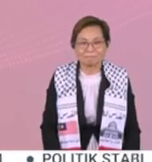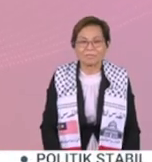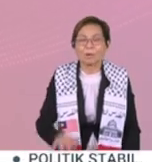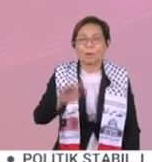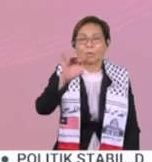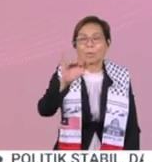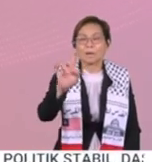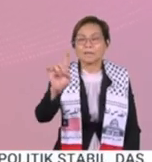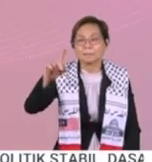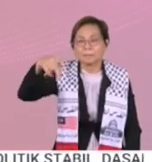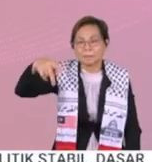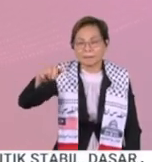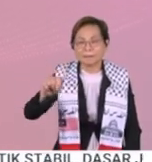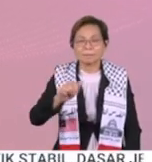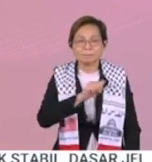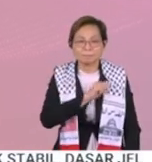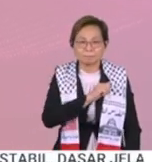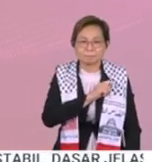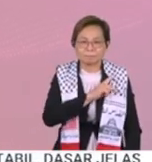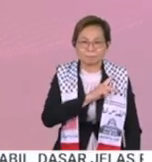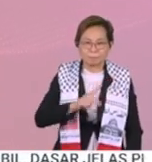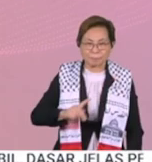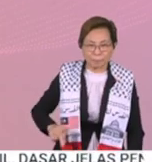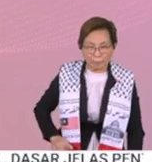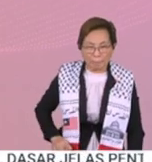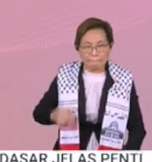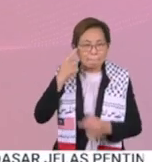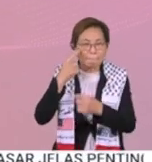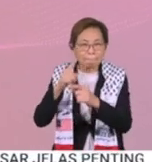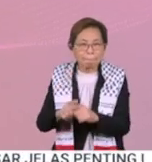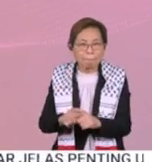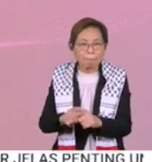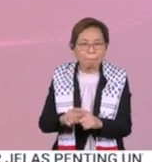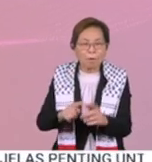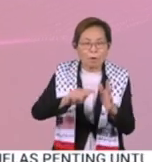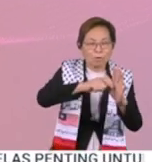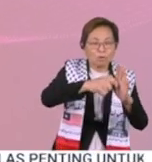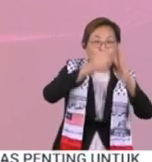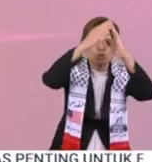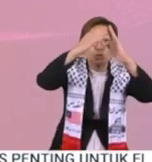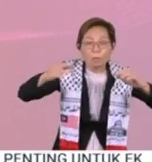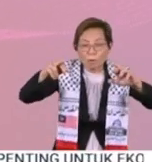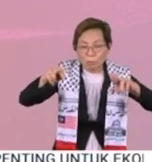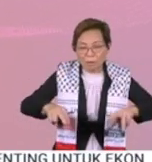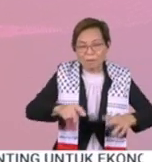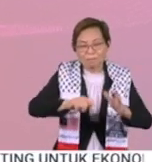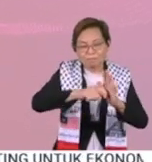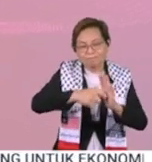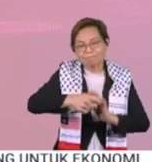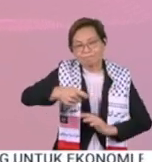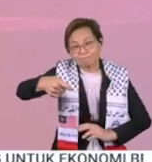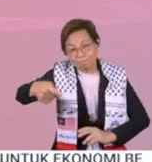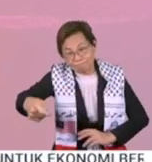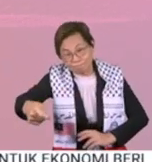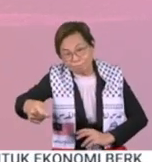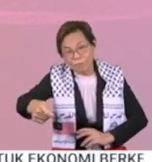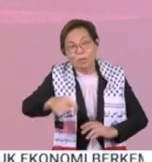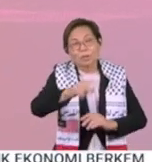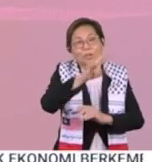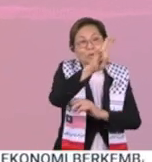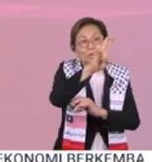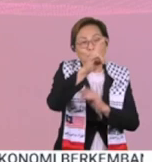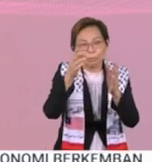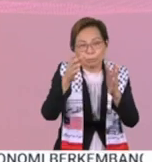Yang di-Pertuan Agong Al-Sultan Abdullah Riyatuddin Al-Mustafa Billah Shah berkenan menyerahkan kunci rumah rakyat Al-Sultan Abdullah Ru Rasa kepada